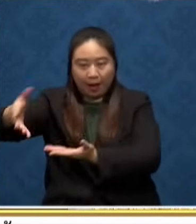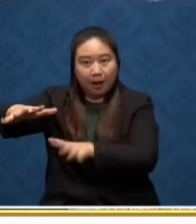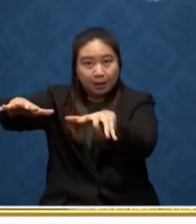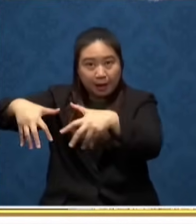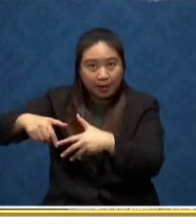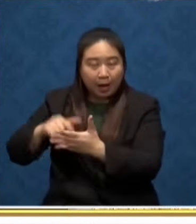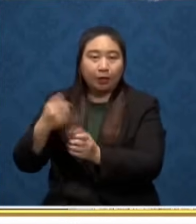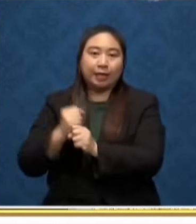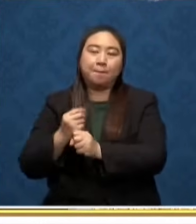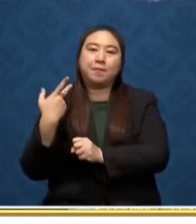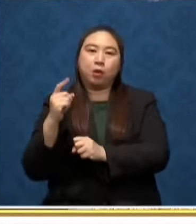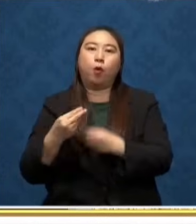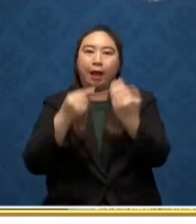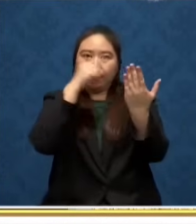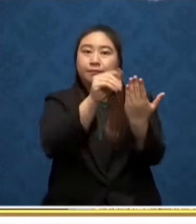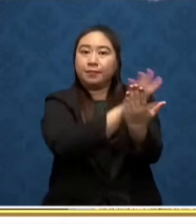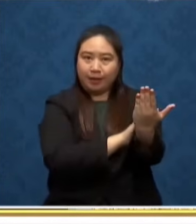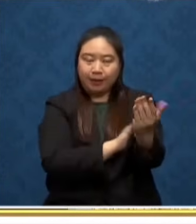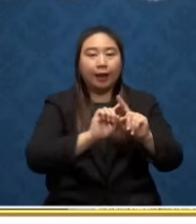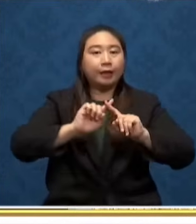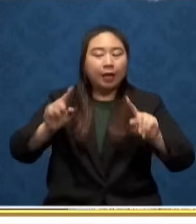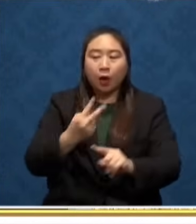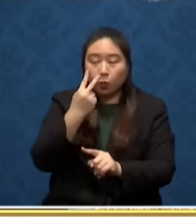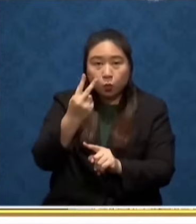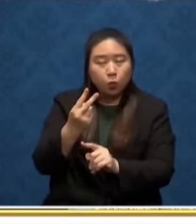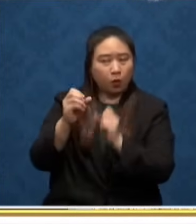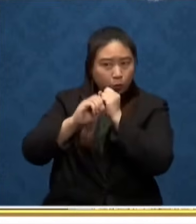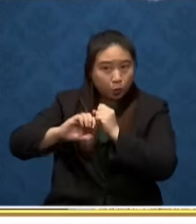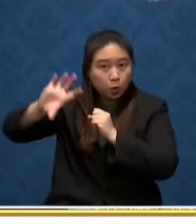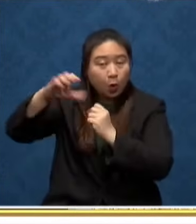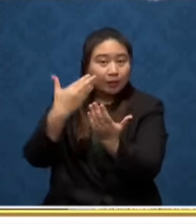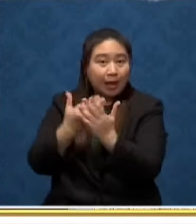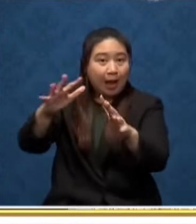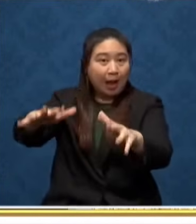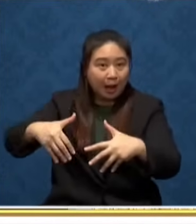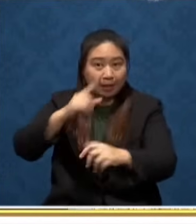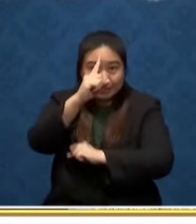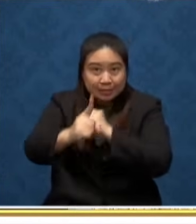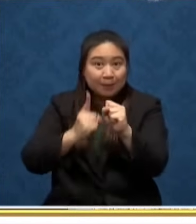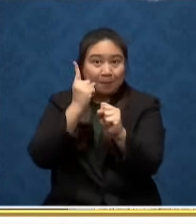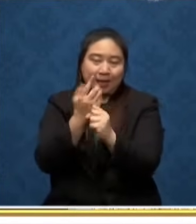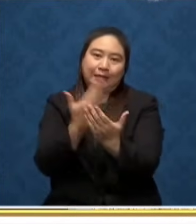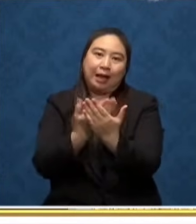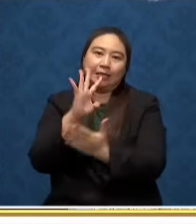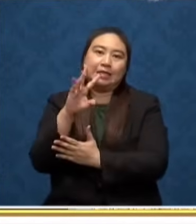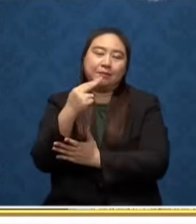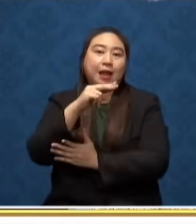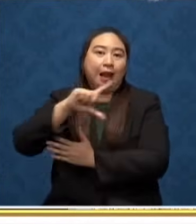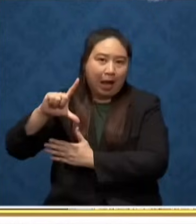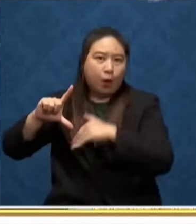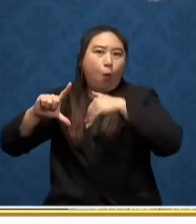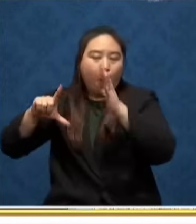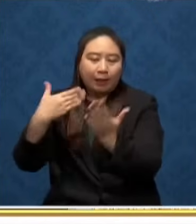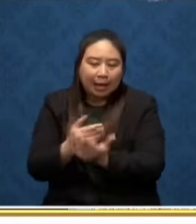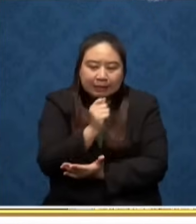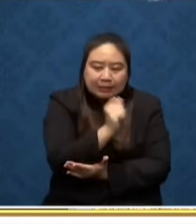ทศแต่จากผลการปฏิบัติงานรายได้ของกสทช.ปีละ40,000กว่าล้านบาทเนี่ยถูกนำไปใช้อย่าง